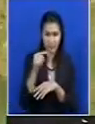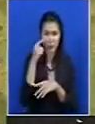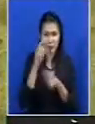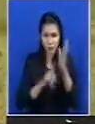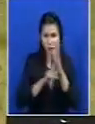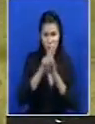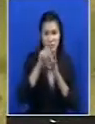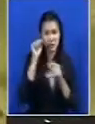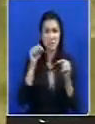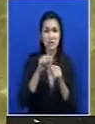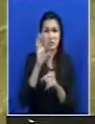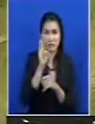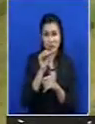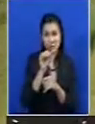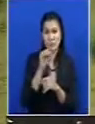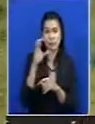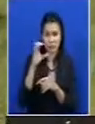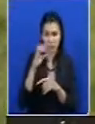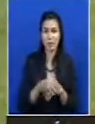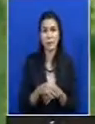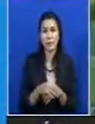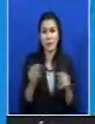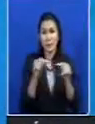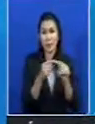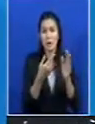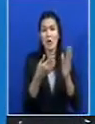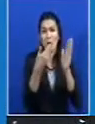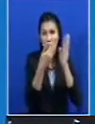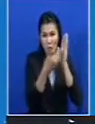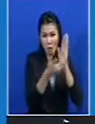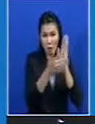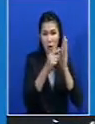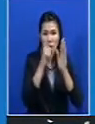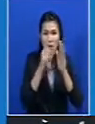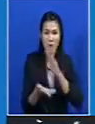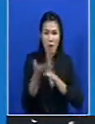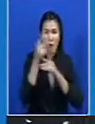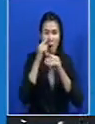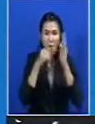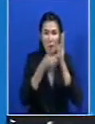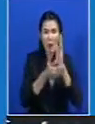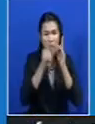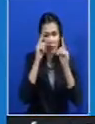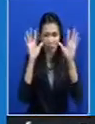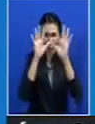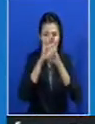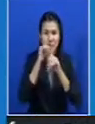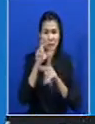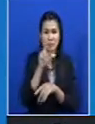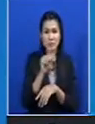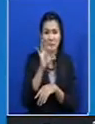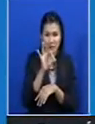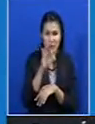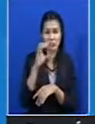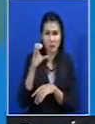อุณหภูมิสูงสุดยังอยู่ที่40องศาเซลเซียสภาคตะวันออกอากาศร้อนกับมีฟ้าหลัวในตอนกลางวันครับอุณหภูมิสูงสุดอยู่ที่39องศ